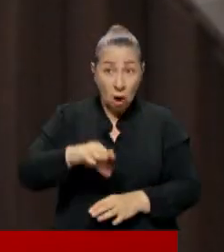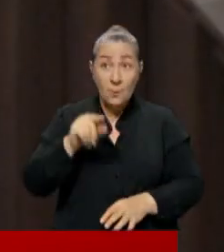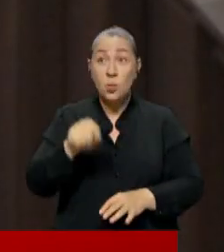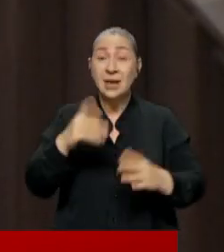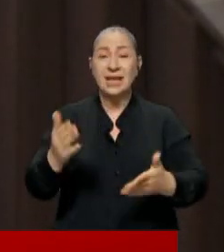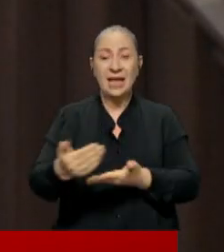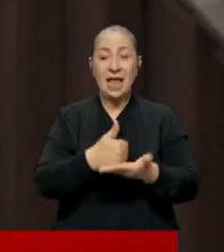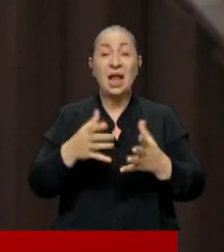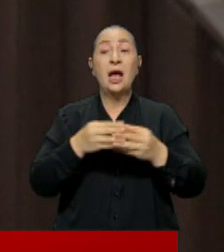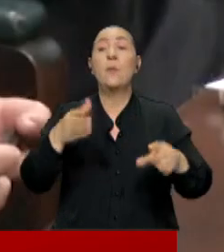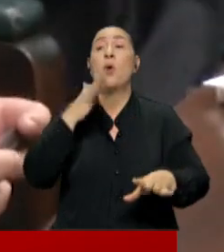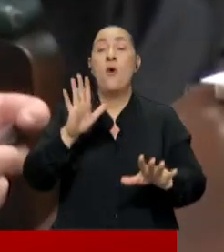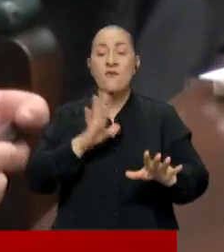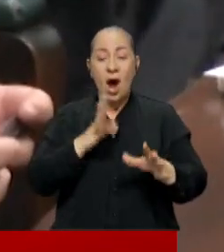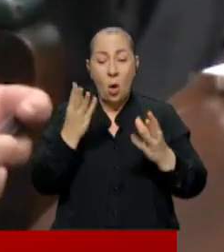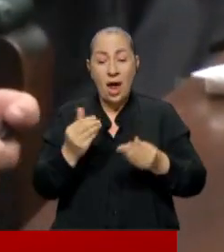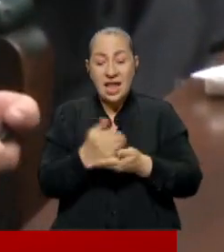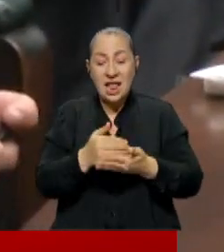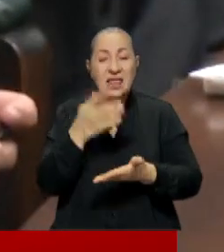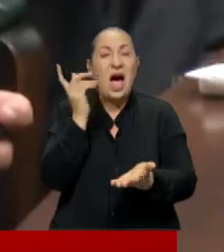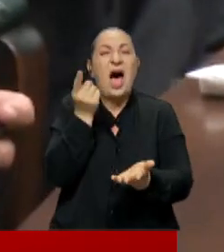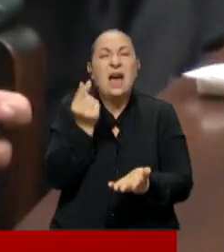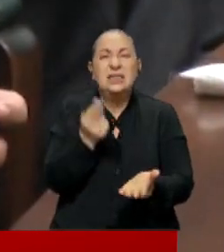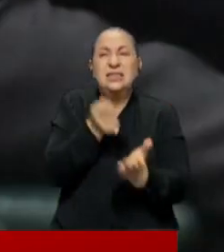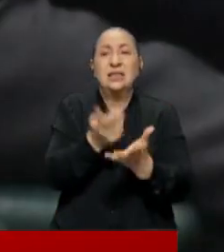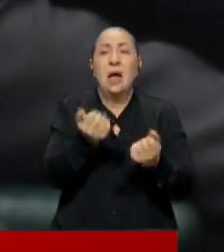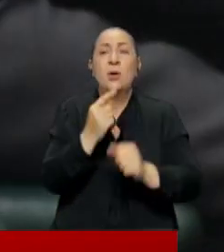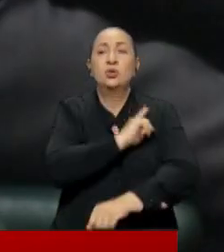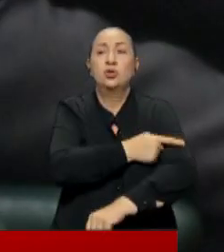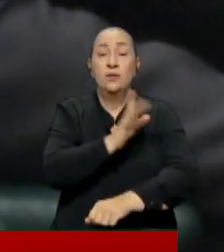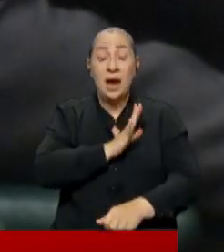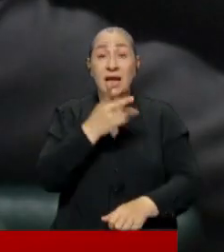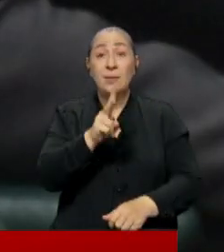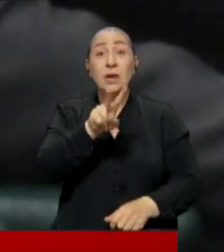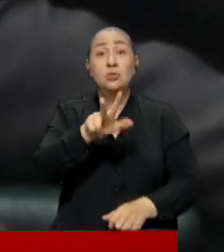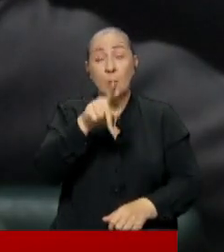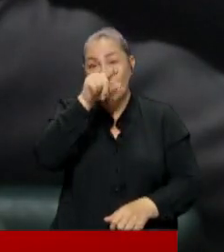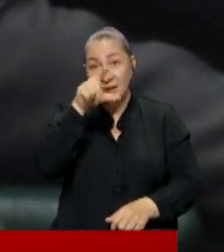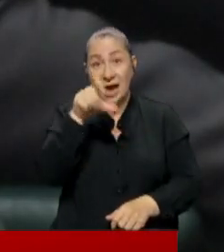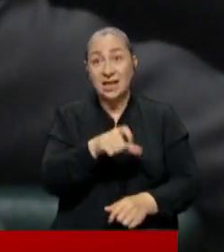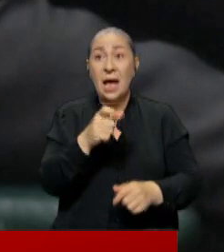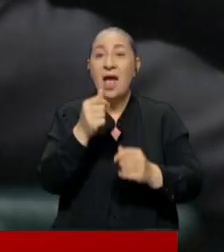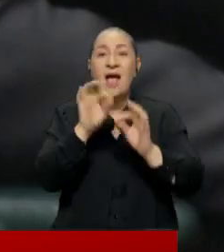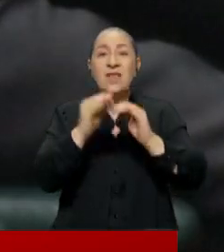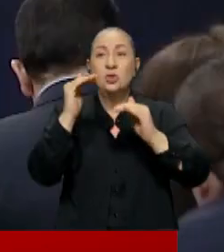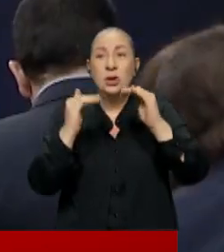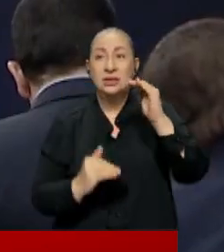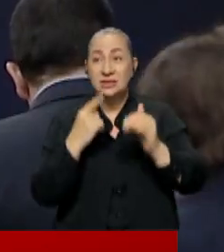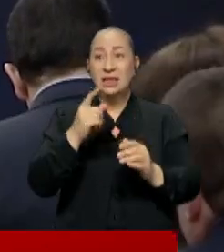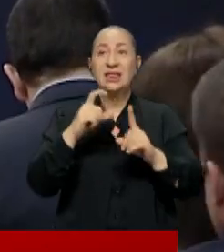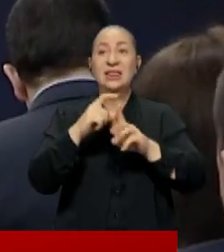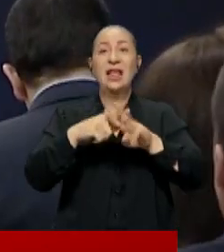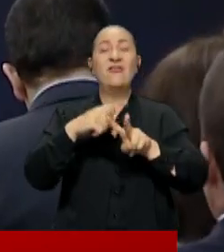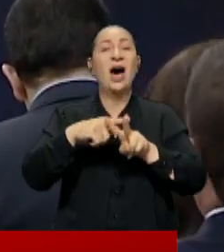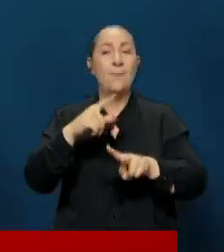kez de gelir kaybı yok, mevcut gelirle daha az satın alma gücü var dedi. 2023 Mart ayında enflasyon gerileyecek derken Deva